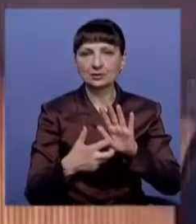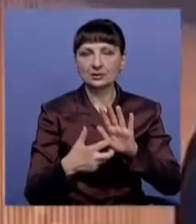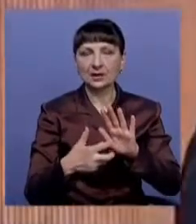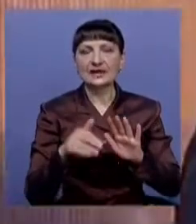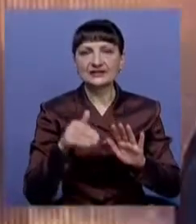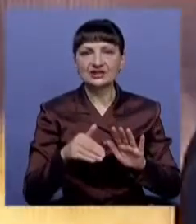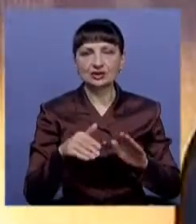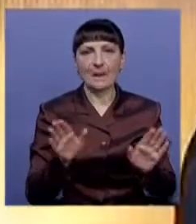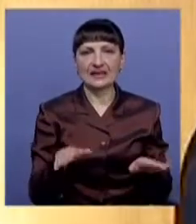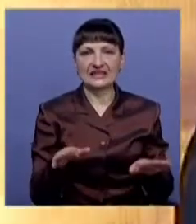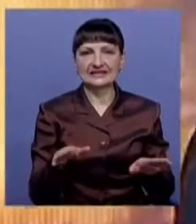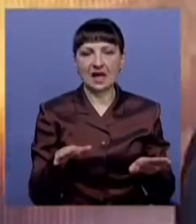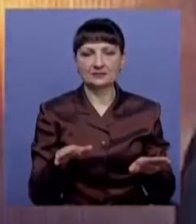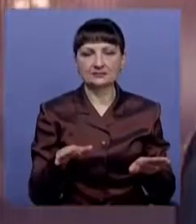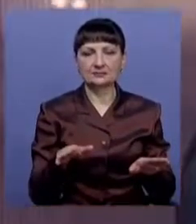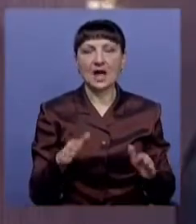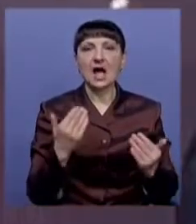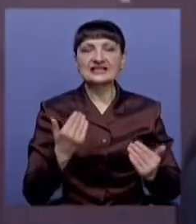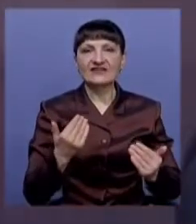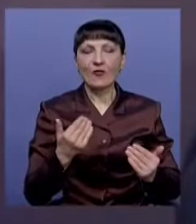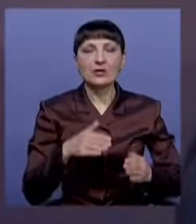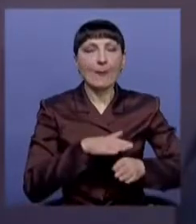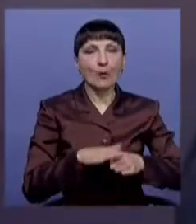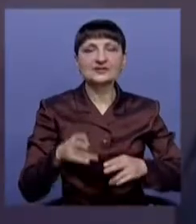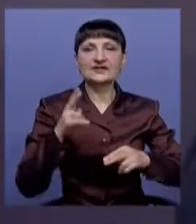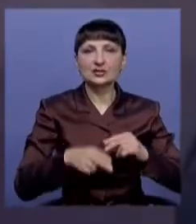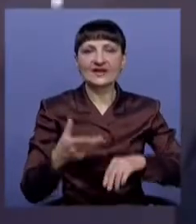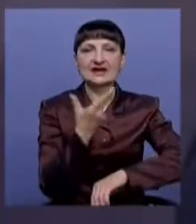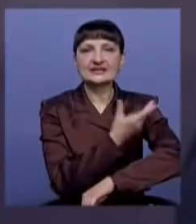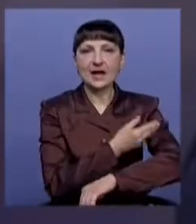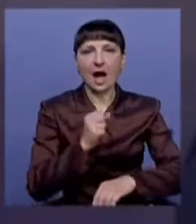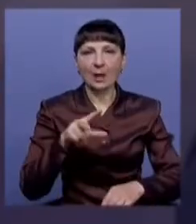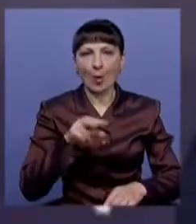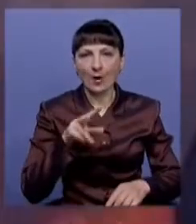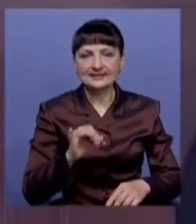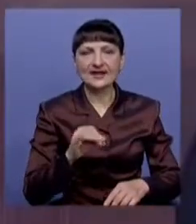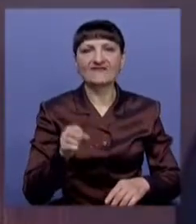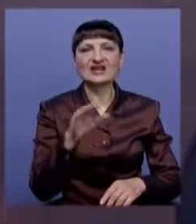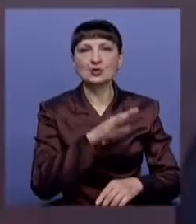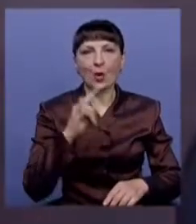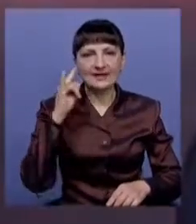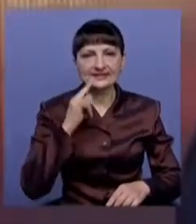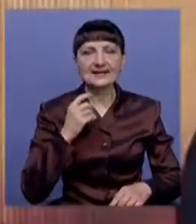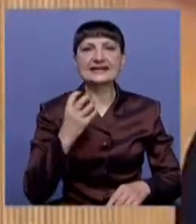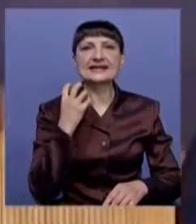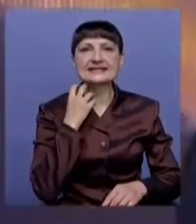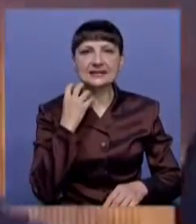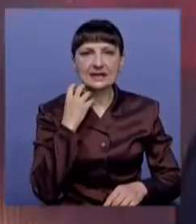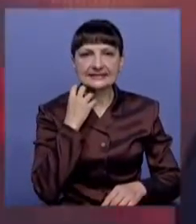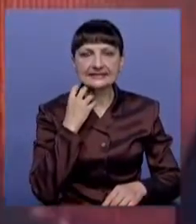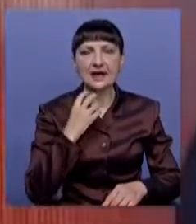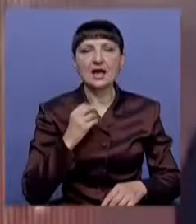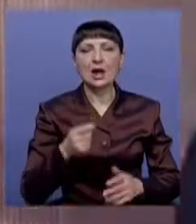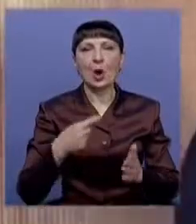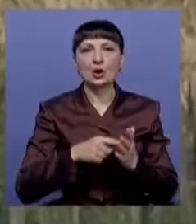2 800 000 поголовья. На сегодняшний день полностью завершена вакцинация в Акмолинской, Восточно-Казахстанской, Кызылординской областях и